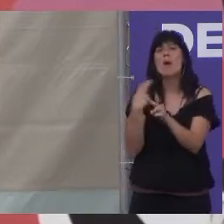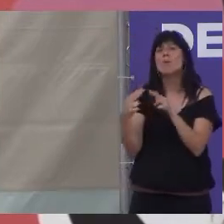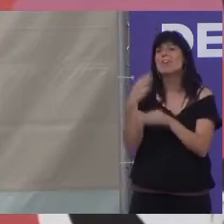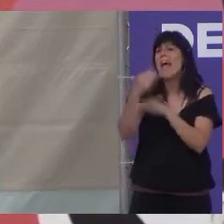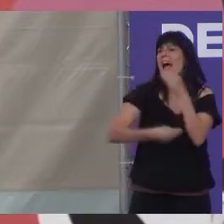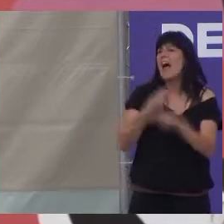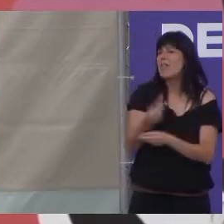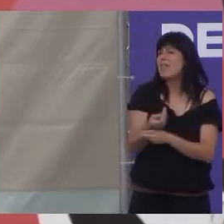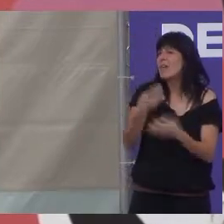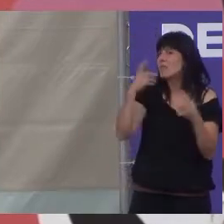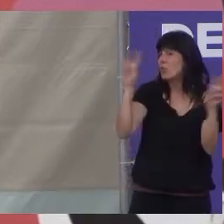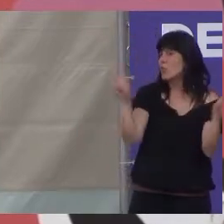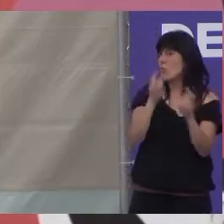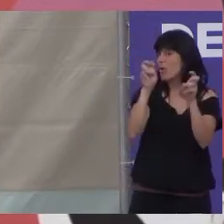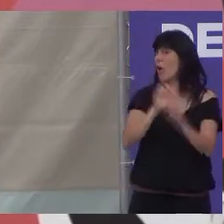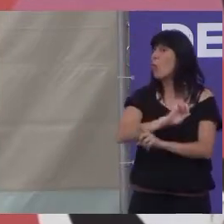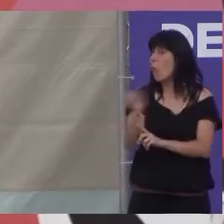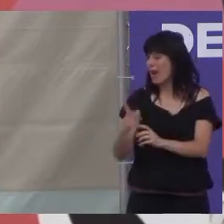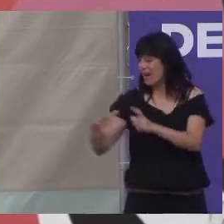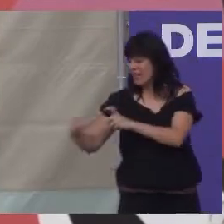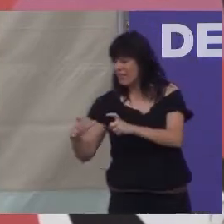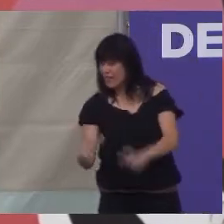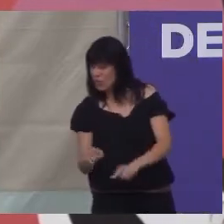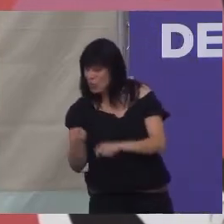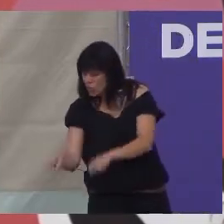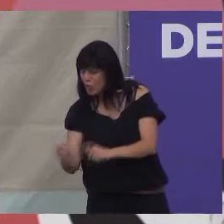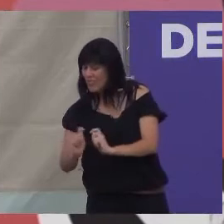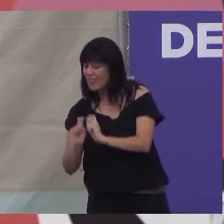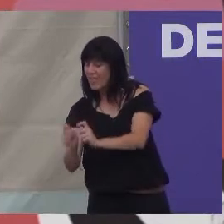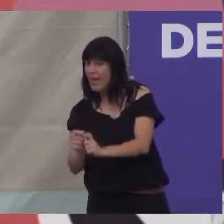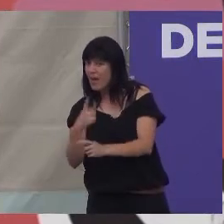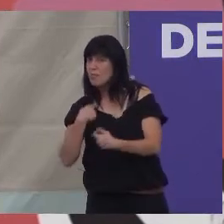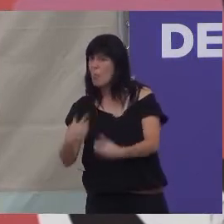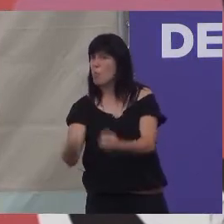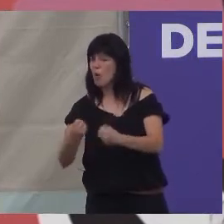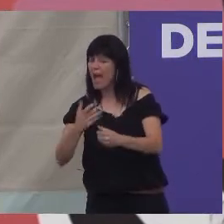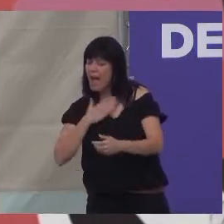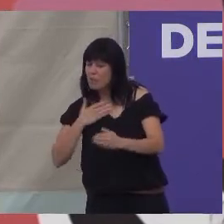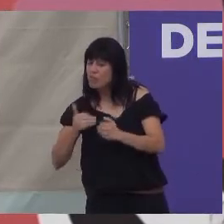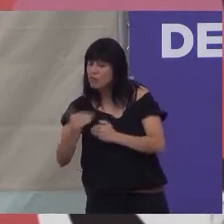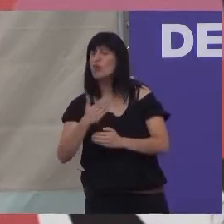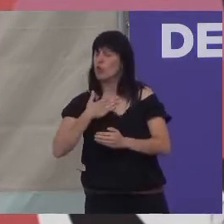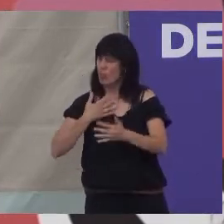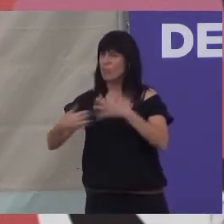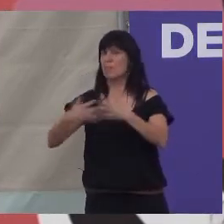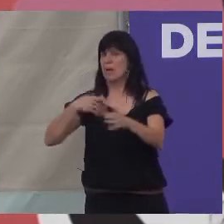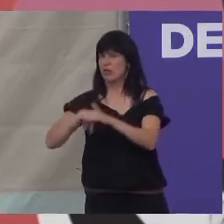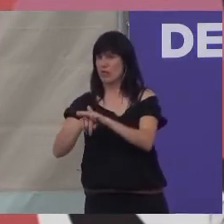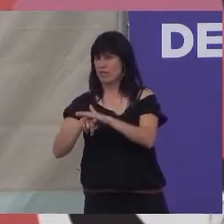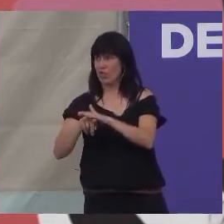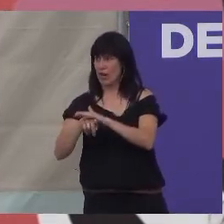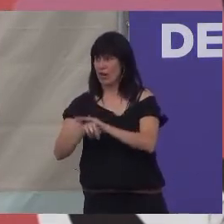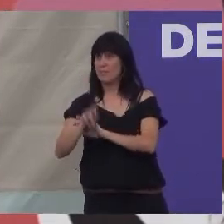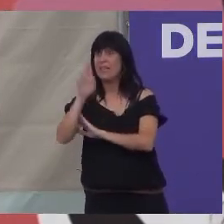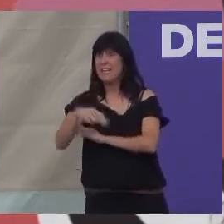per part dels cercles, és que siguin els que tinguin el poder de gestionar el seu futur i ser conscients de la premissa fonamental de que